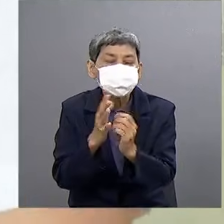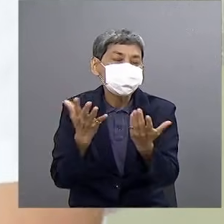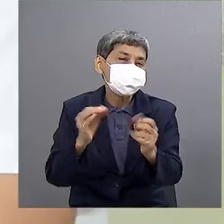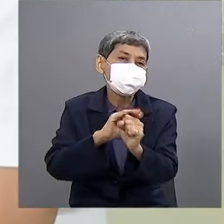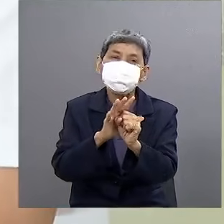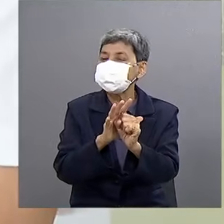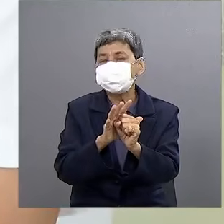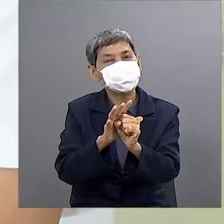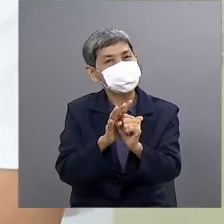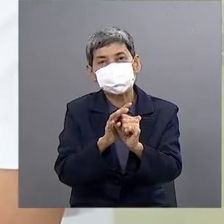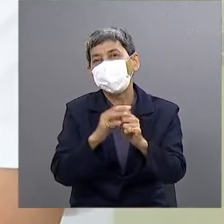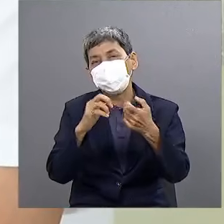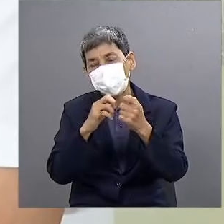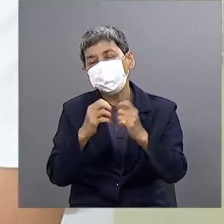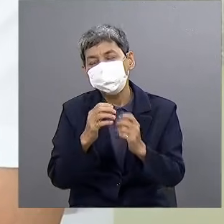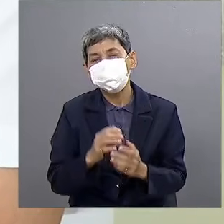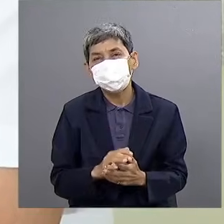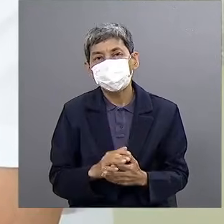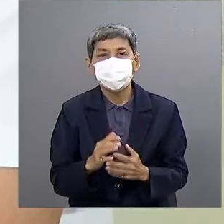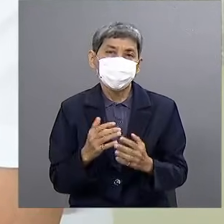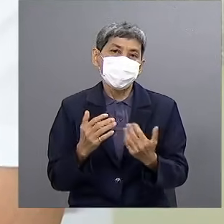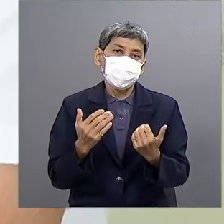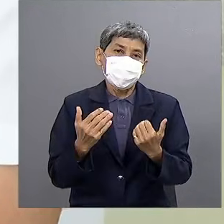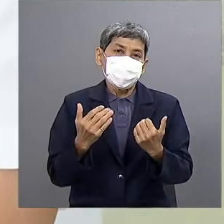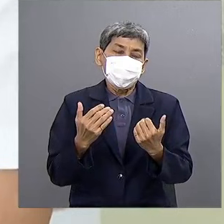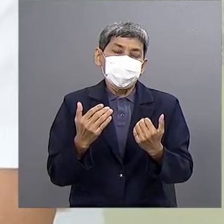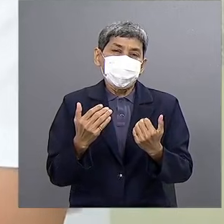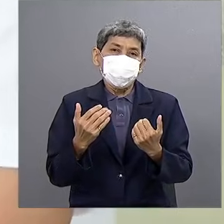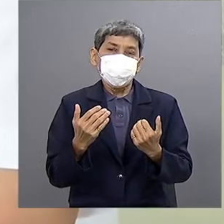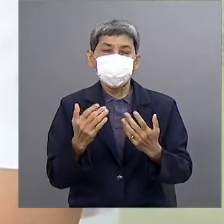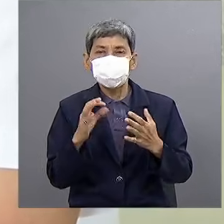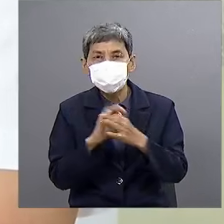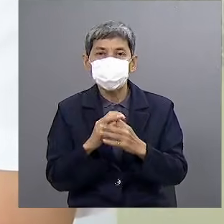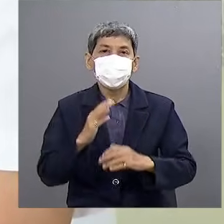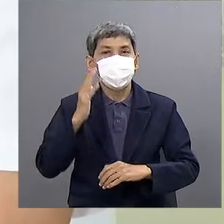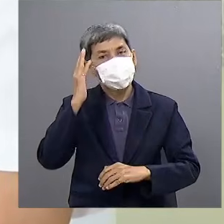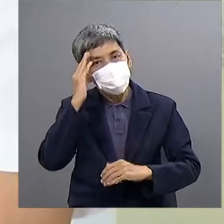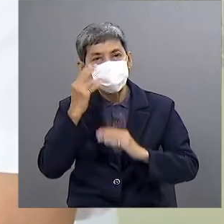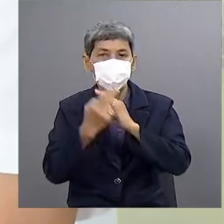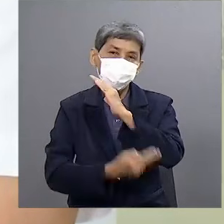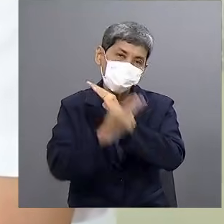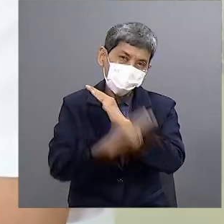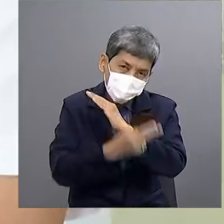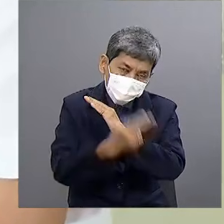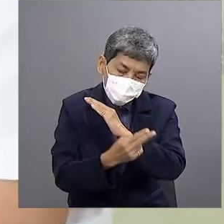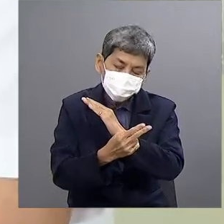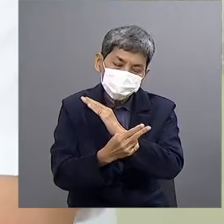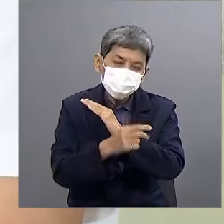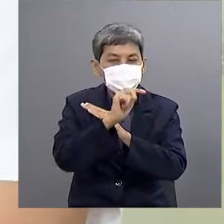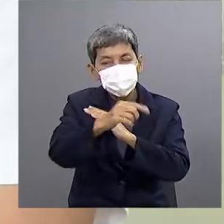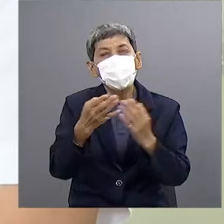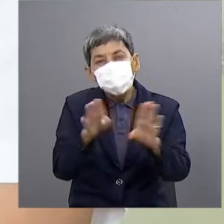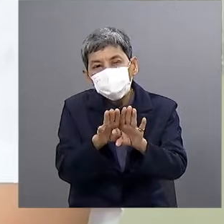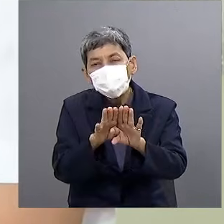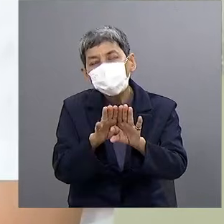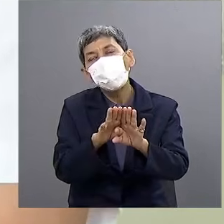จำนวนมากขนาดนี้นะครับแล้วก็เรื่องของสถานที่พักเองบางที่ก็อาจจะปิดชั่วคราวไปอะไรอย่างเงี้ย